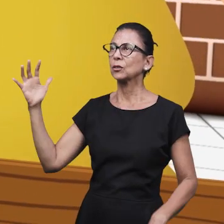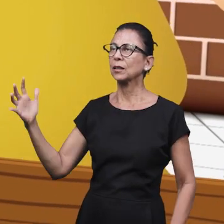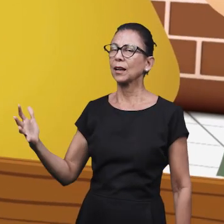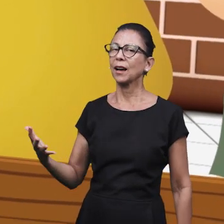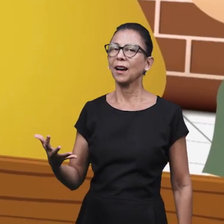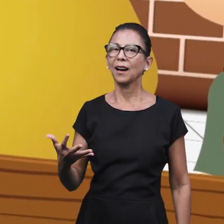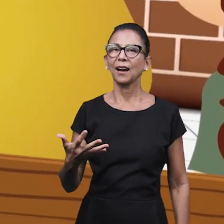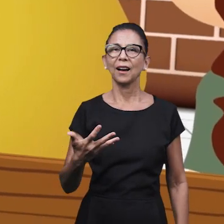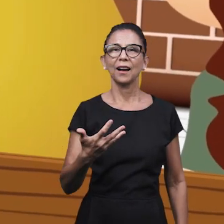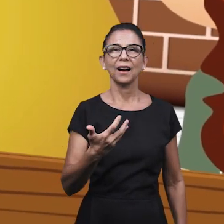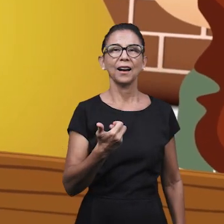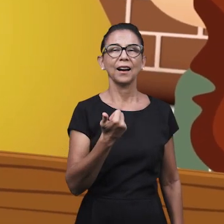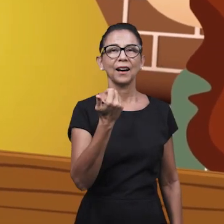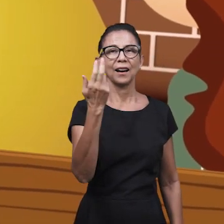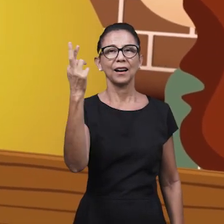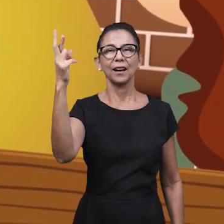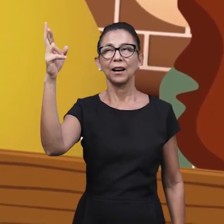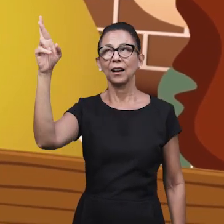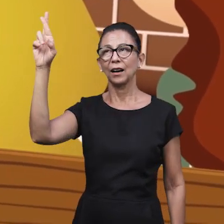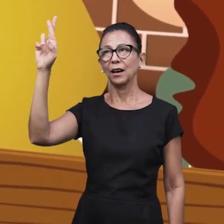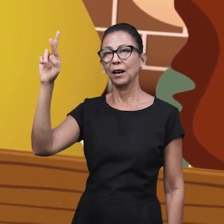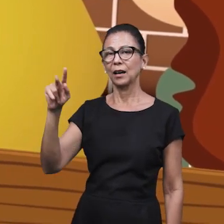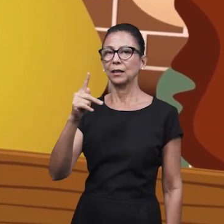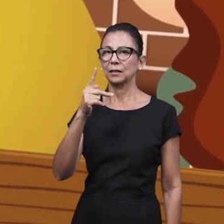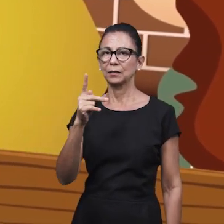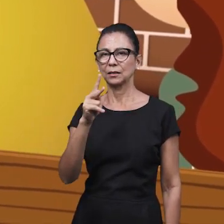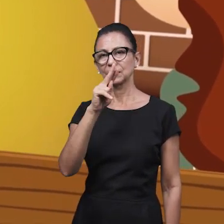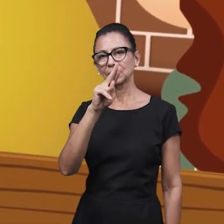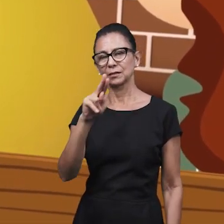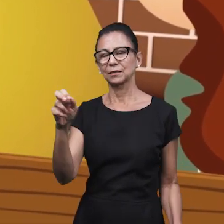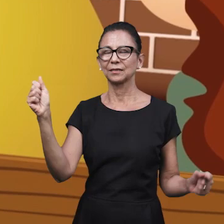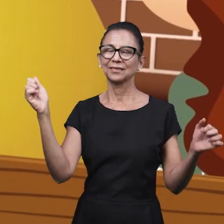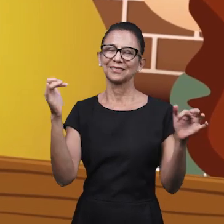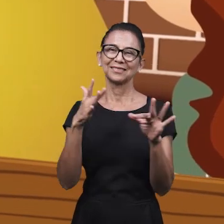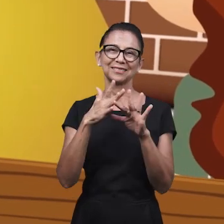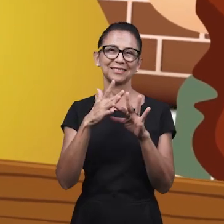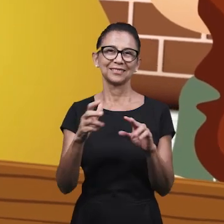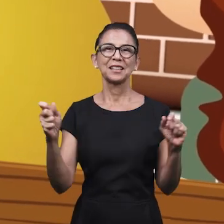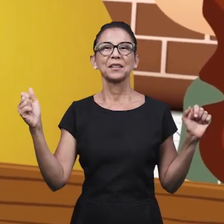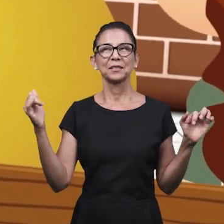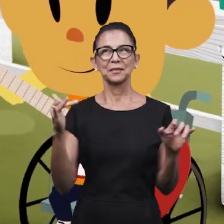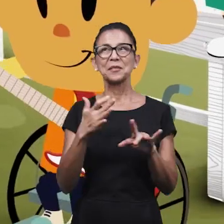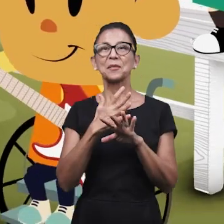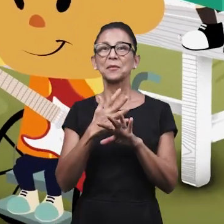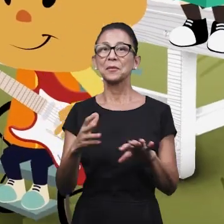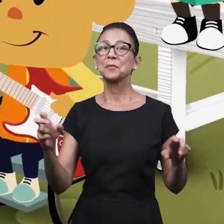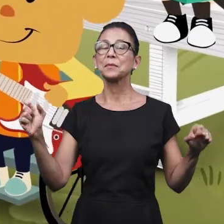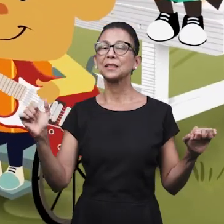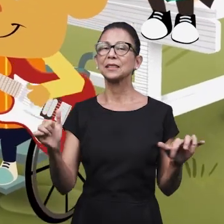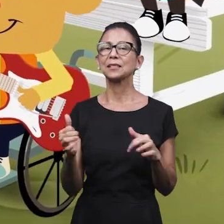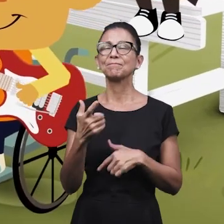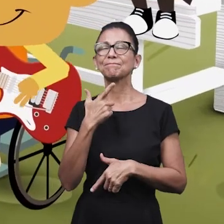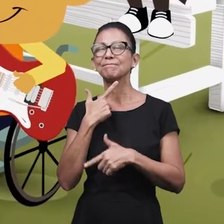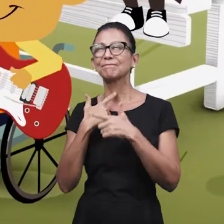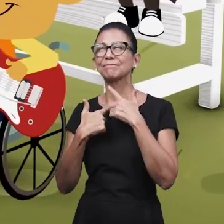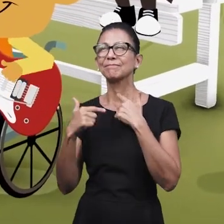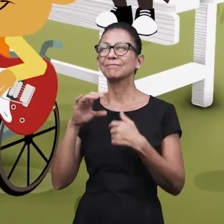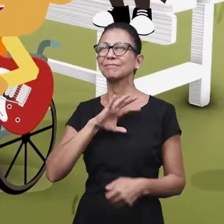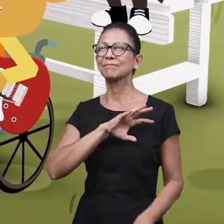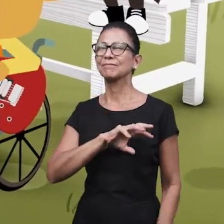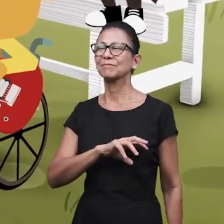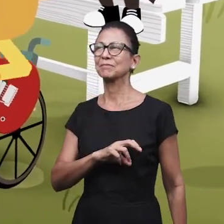Pai, ensina-me a adorar e a glorificar teu